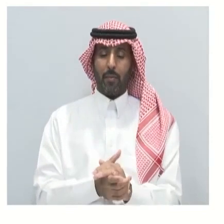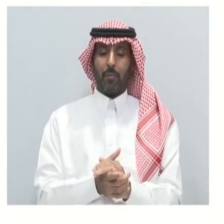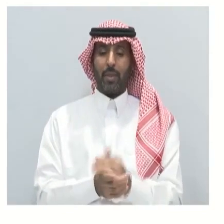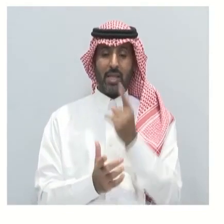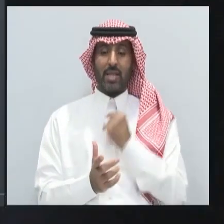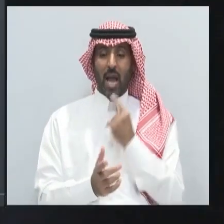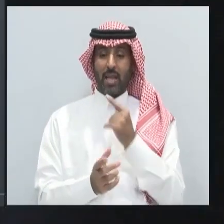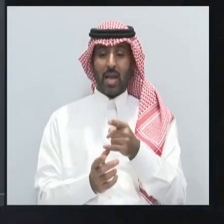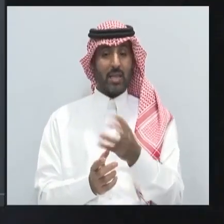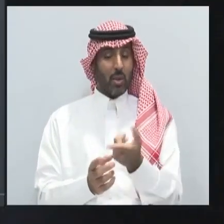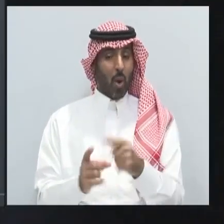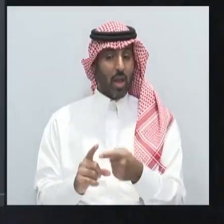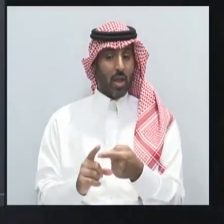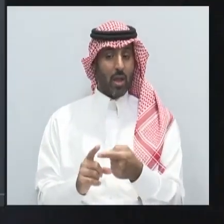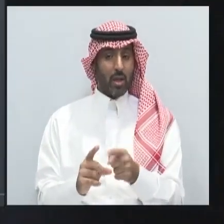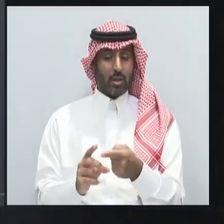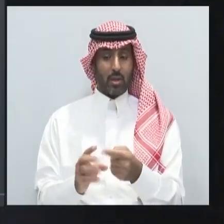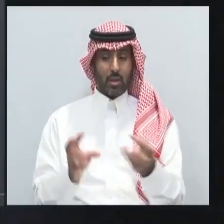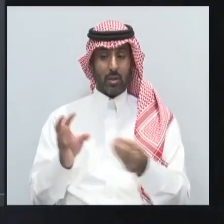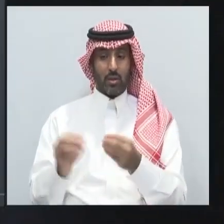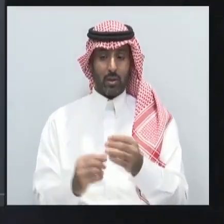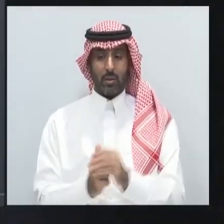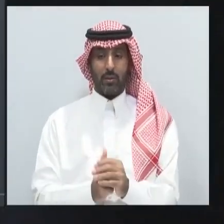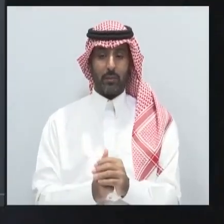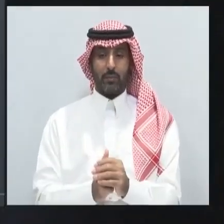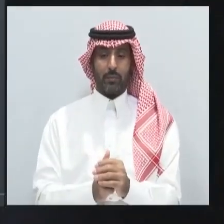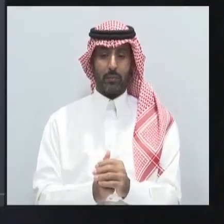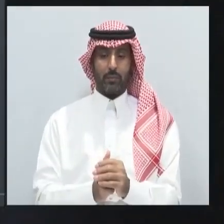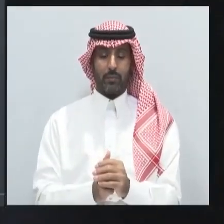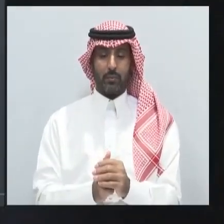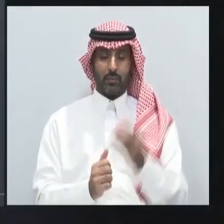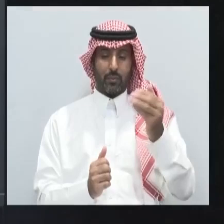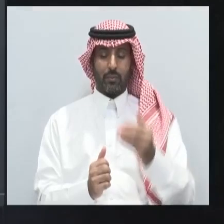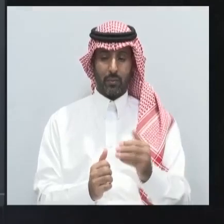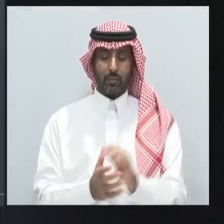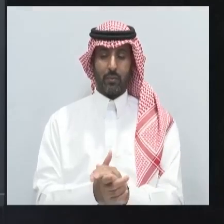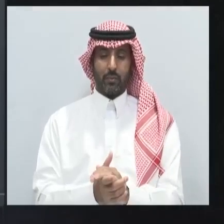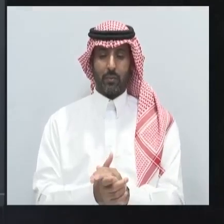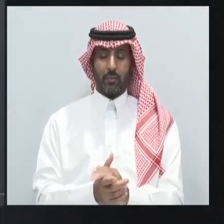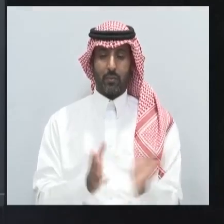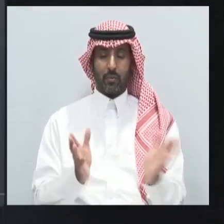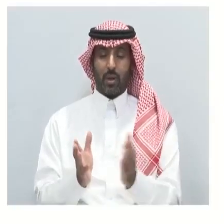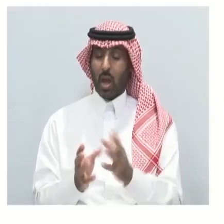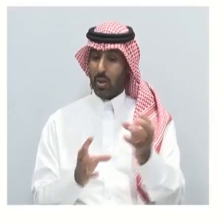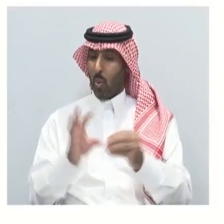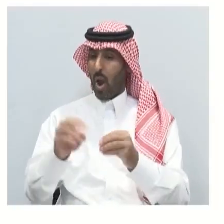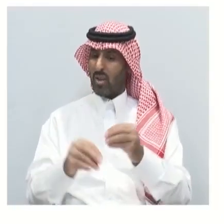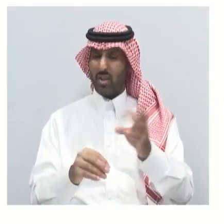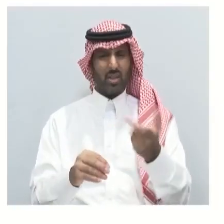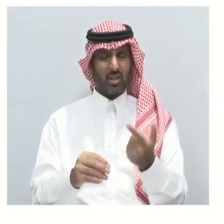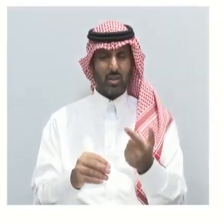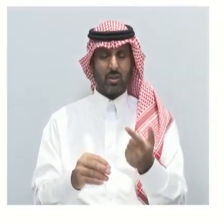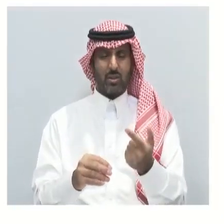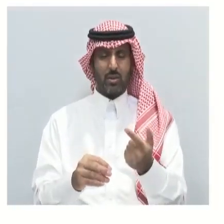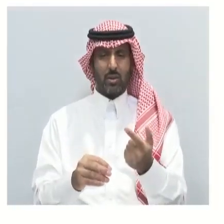انت تحتاج الى ادوات تريد ان تستخدمها في هنا في البحث هناك اذا ادوات عديده يمكن